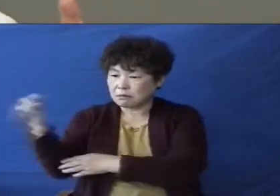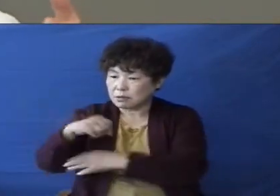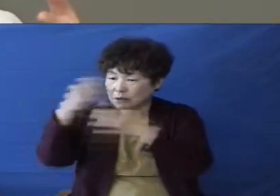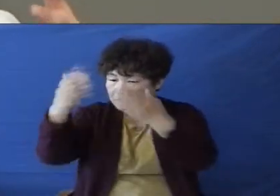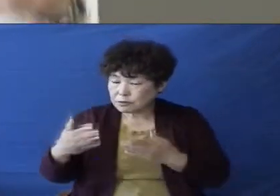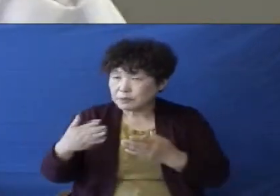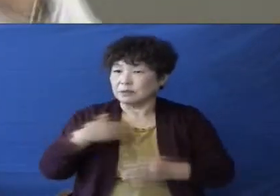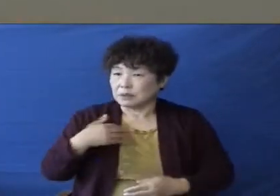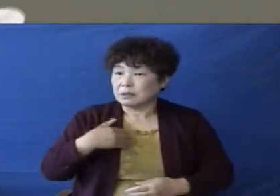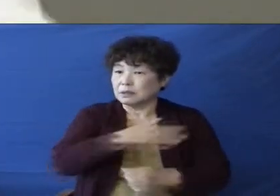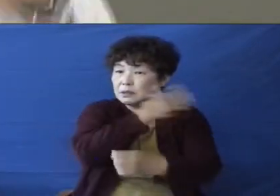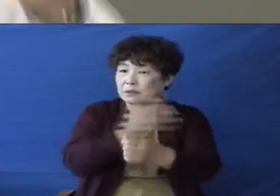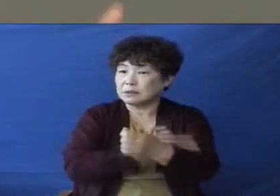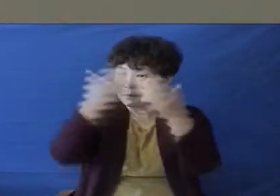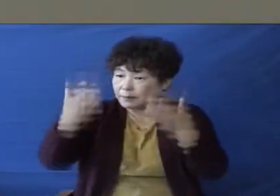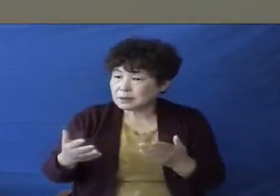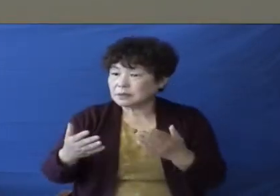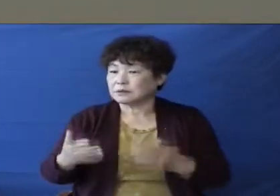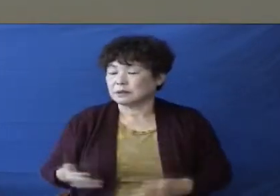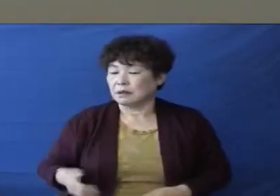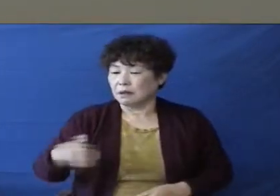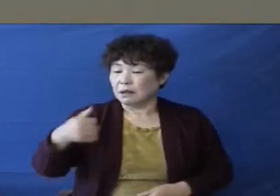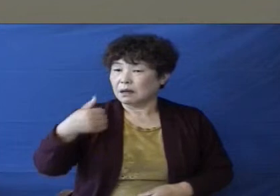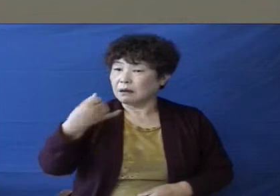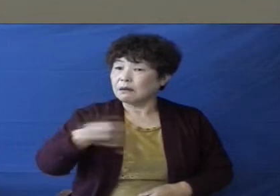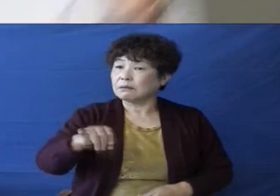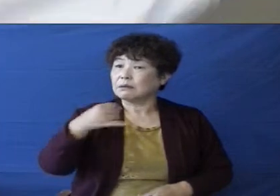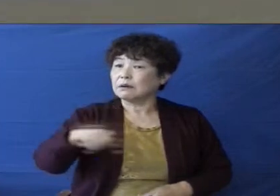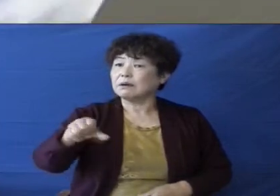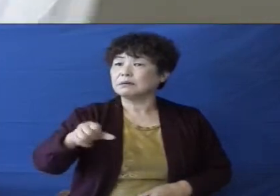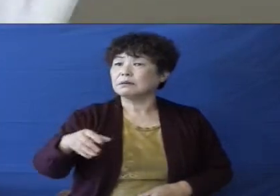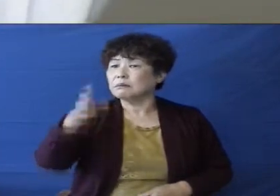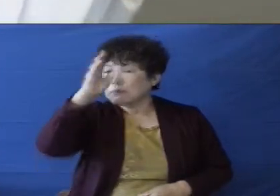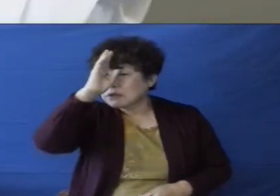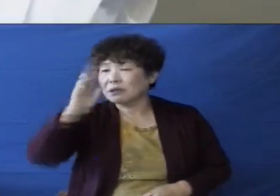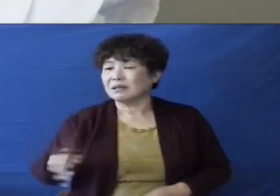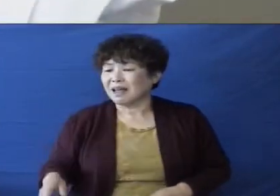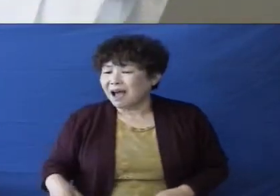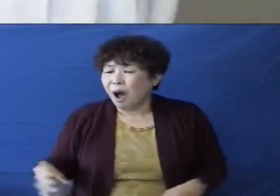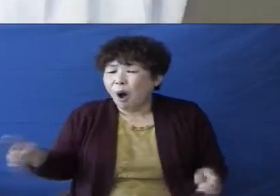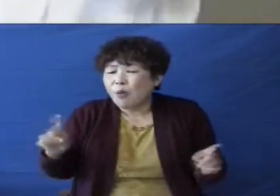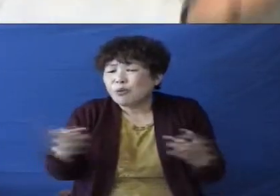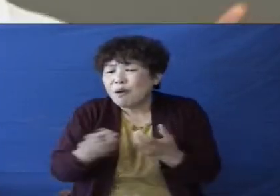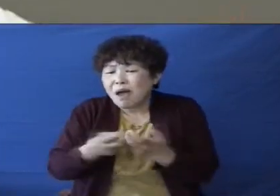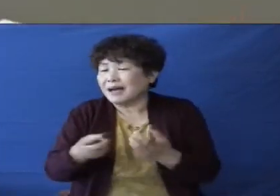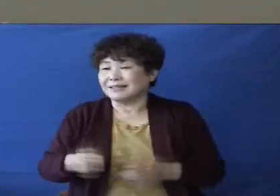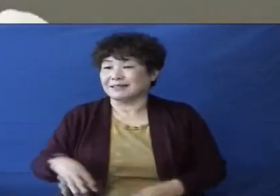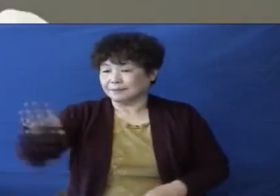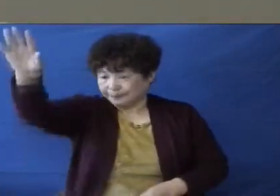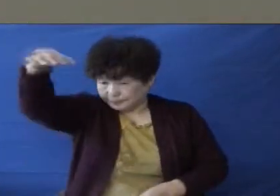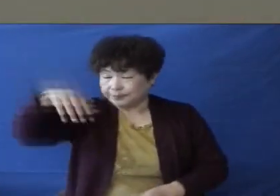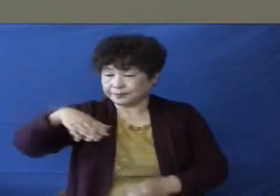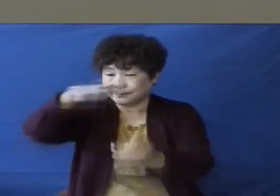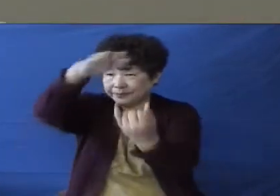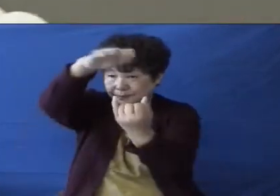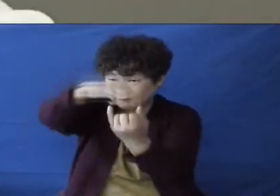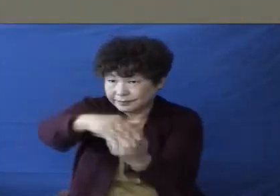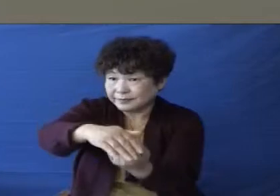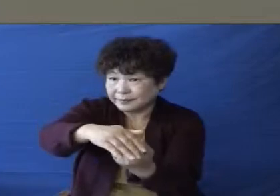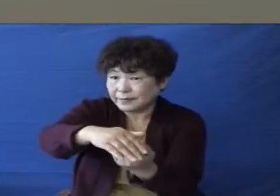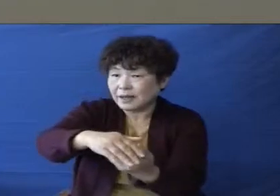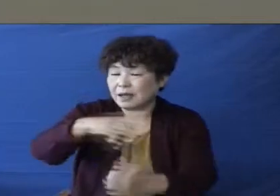그 국어 또 몸이 펴져 쓸 때 어떻게 갑니까 세상 다 따라가고 이제까지 못했던거 뭐다 둘이며 살아야지